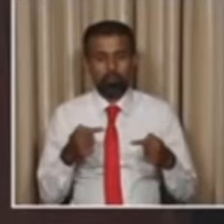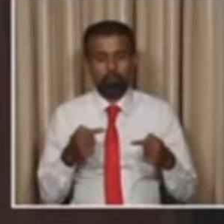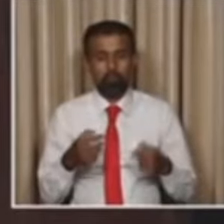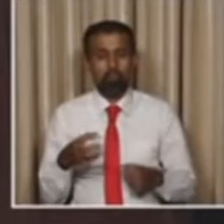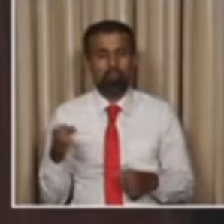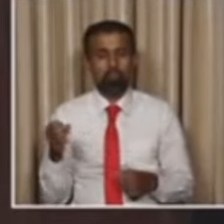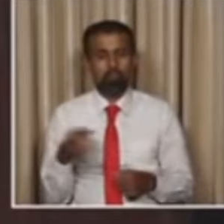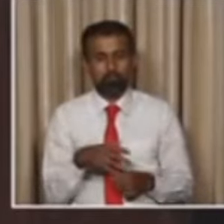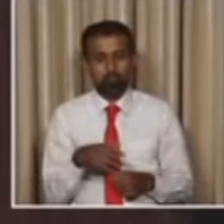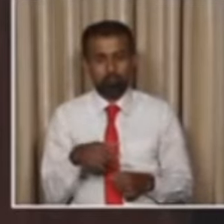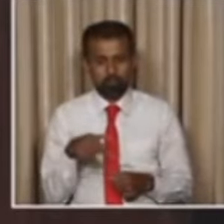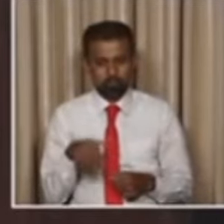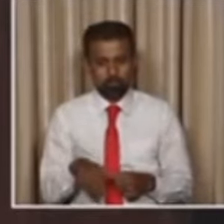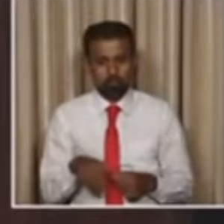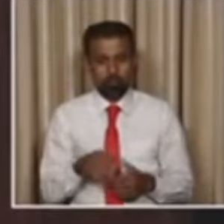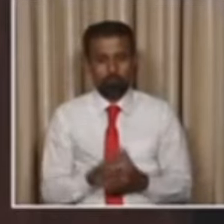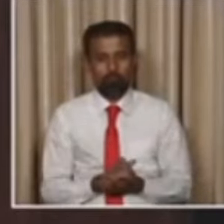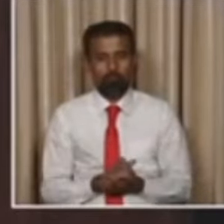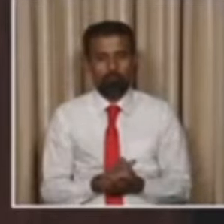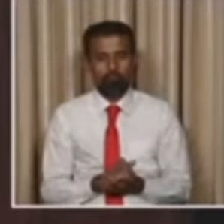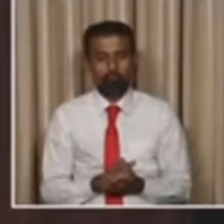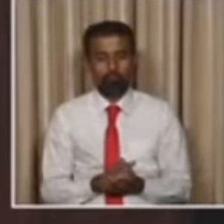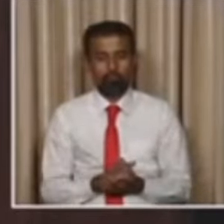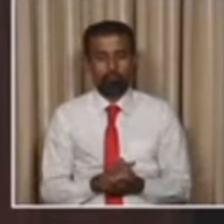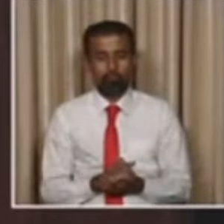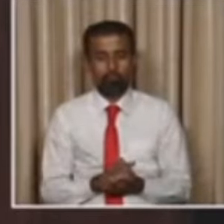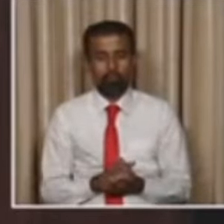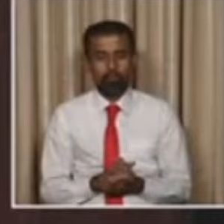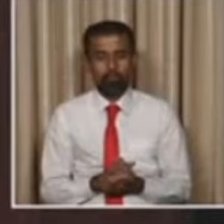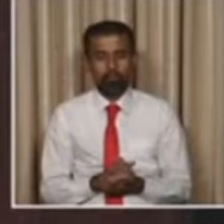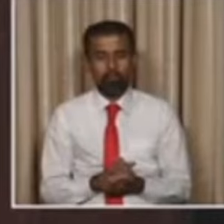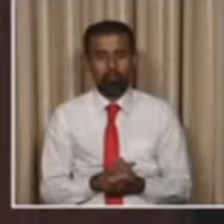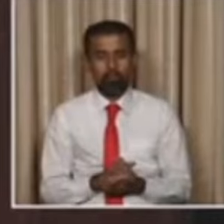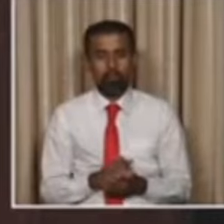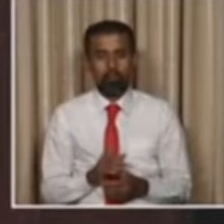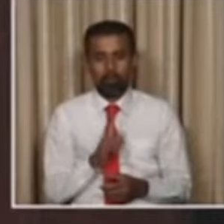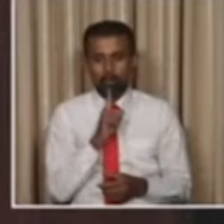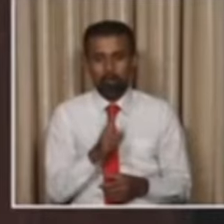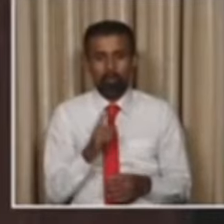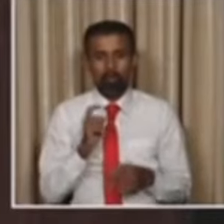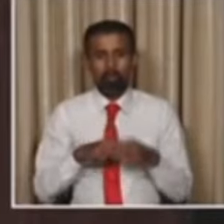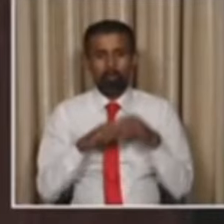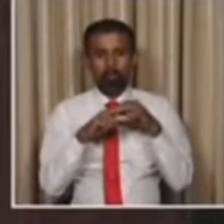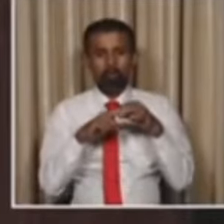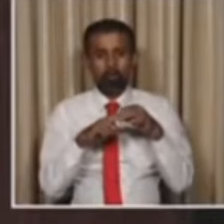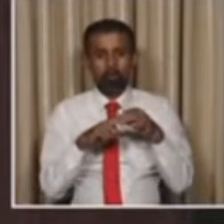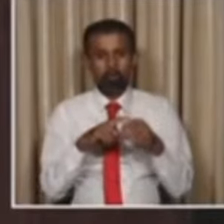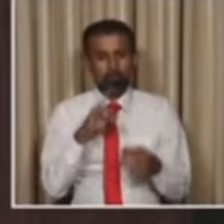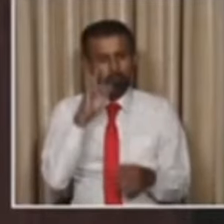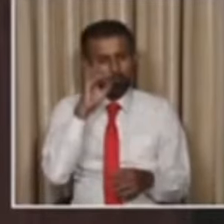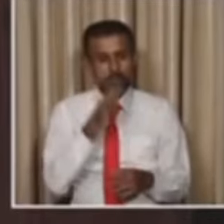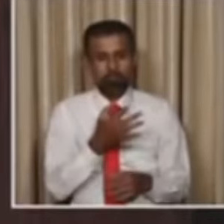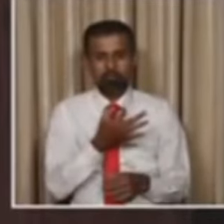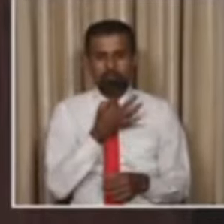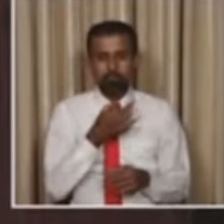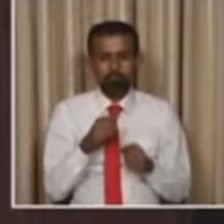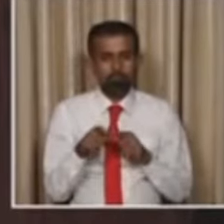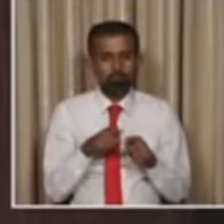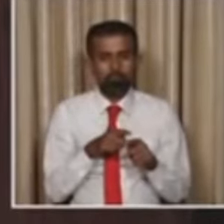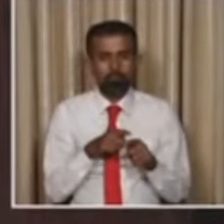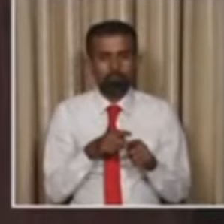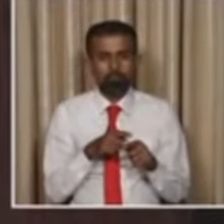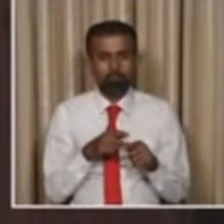බවට දවසත් පත් වෙලා තියෙනවා. මේ අපි මතු කරන කාරණා අවඥාවෙන් විහිළු සහගතව